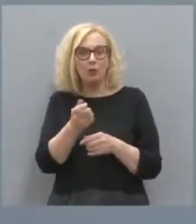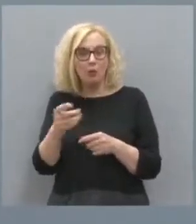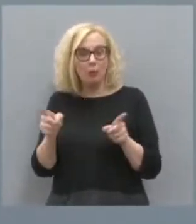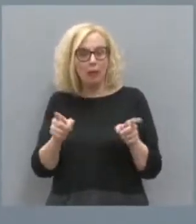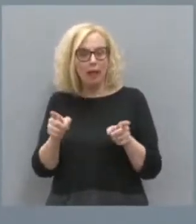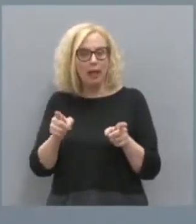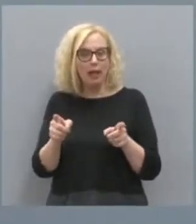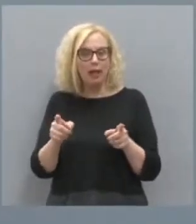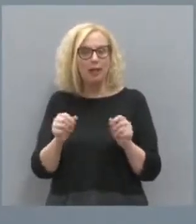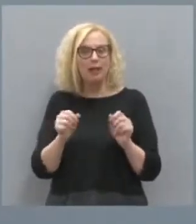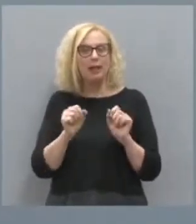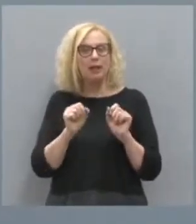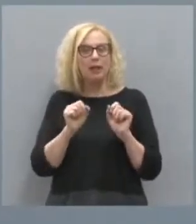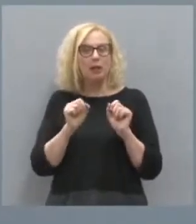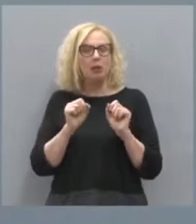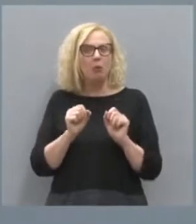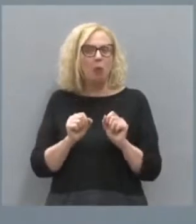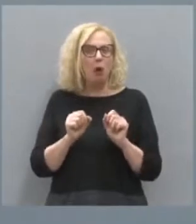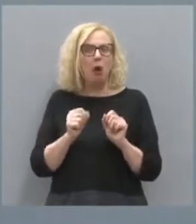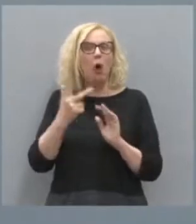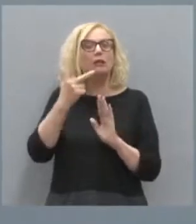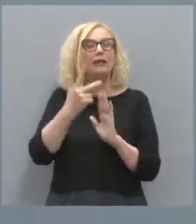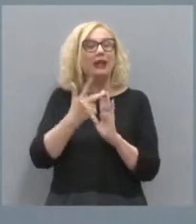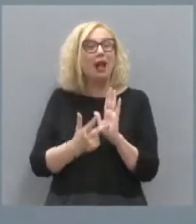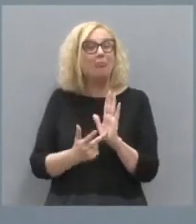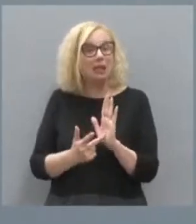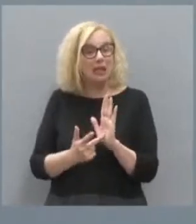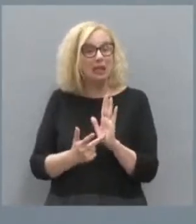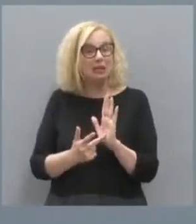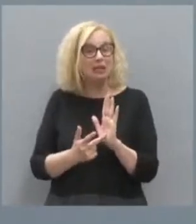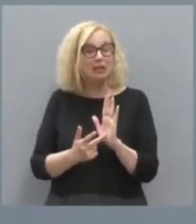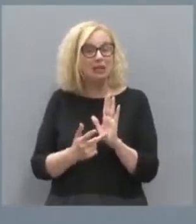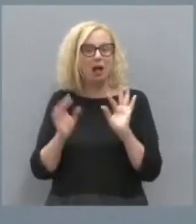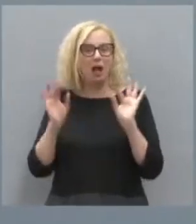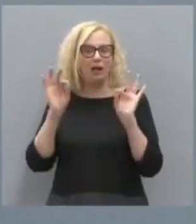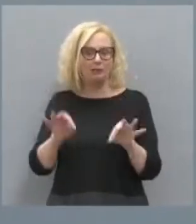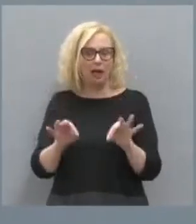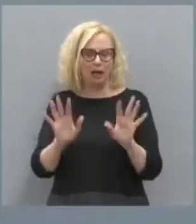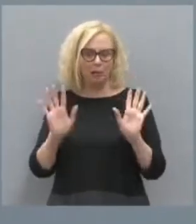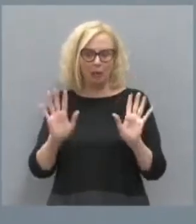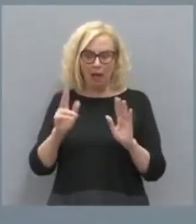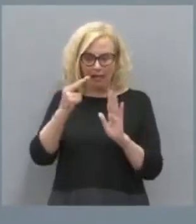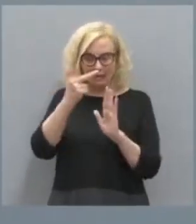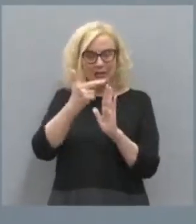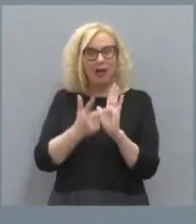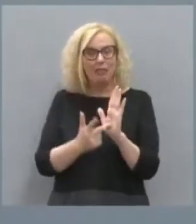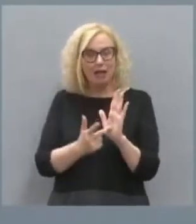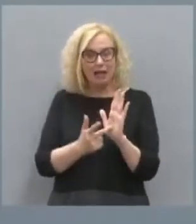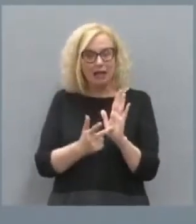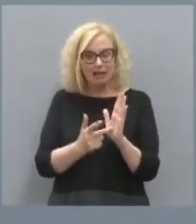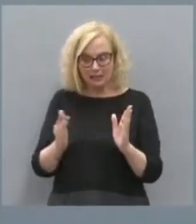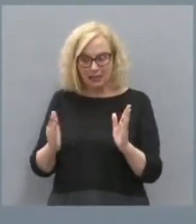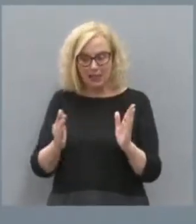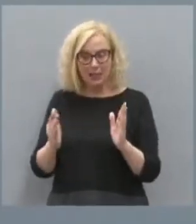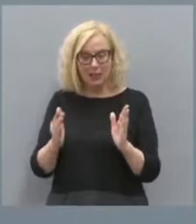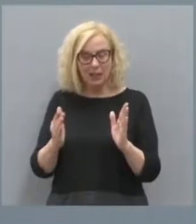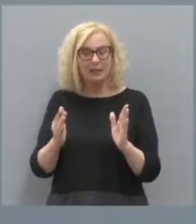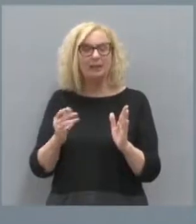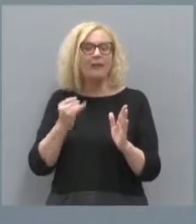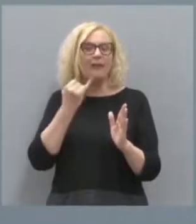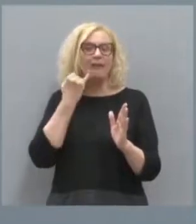verrebbero raggiunti in tre mesi e in questo periodo tutto fa pensare che ci sia una lenta crescita